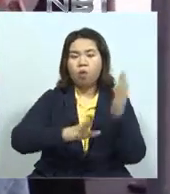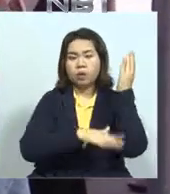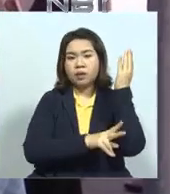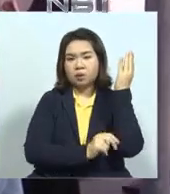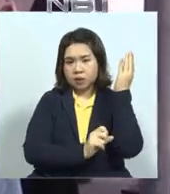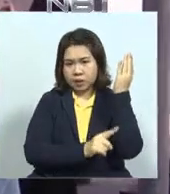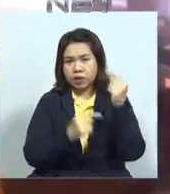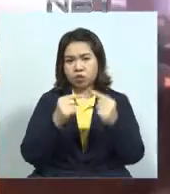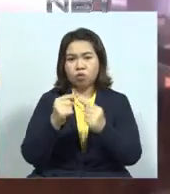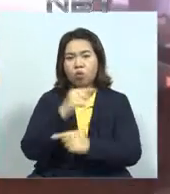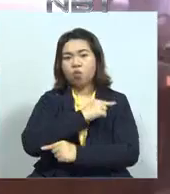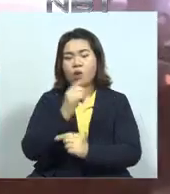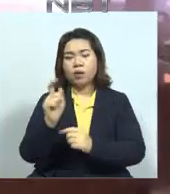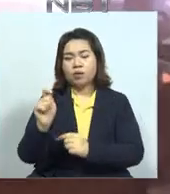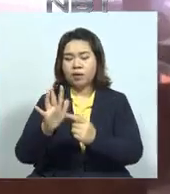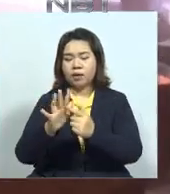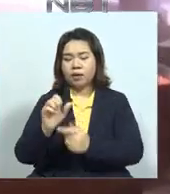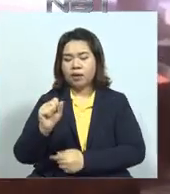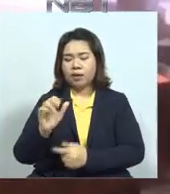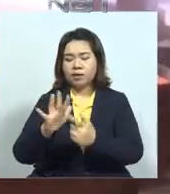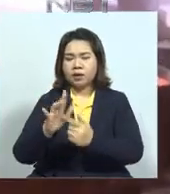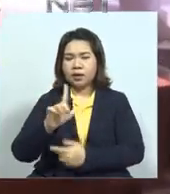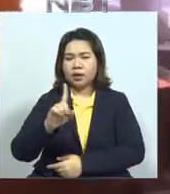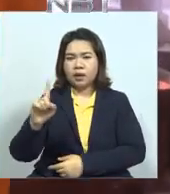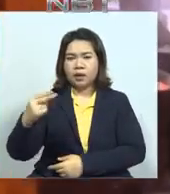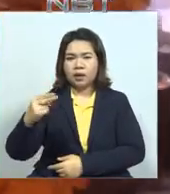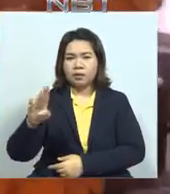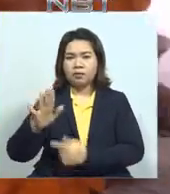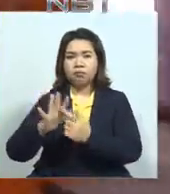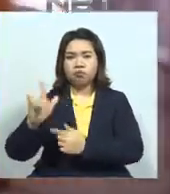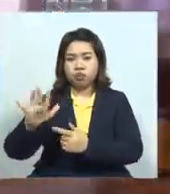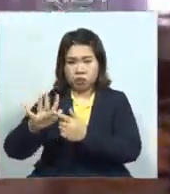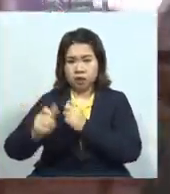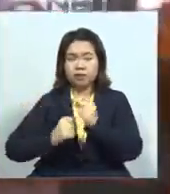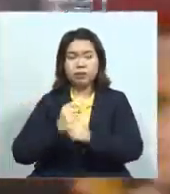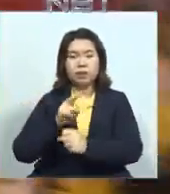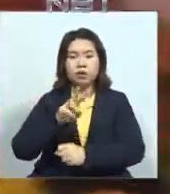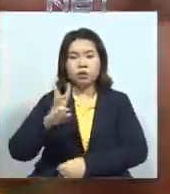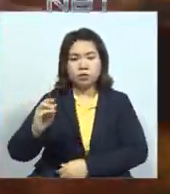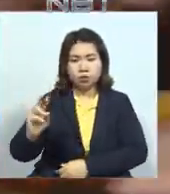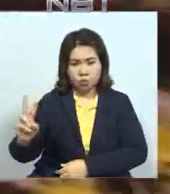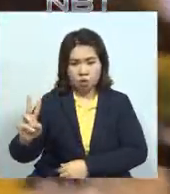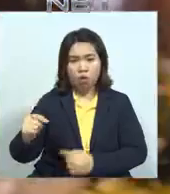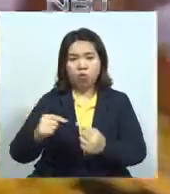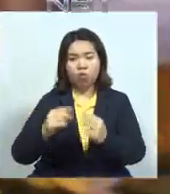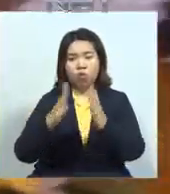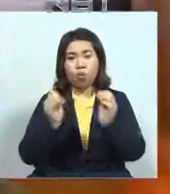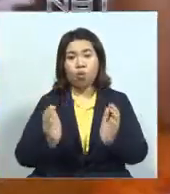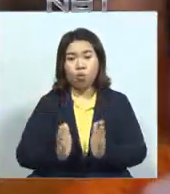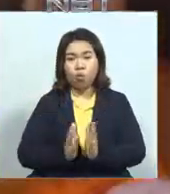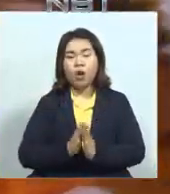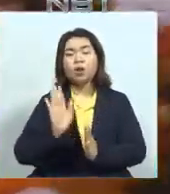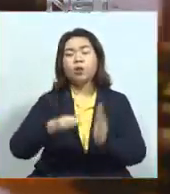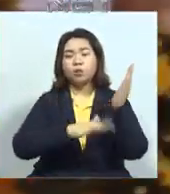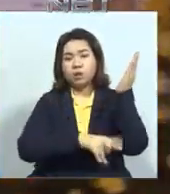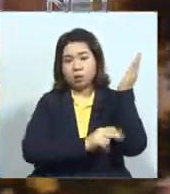ชเนื่องในวันอาสาฬหบูชาและวันเข้าพรรษาประจำปี2562ที่บริเวณลานโพวัดพระมหาธาตุวร